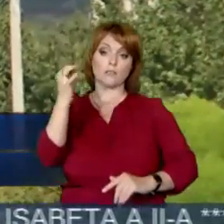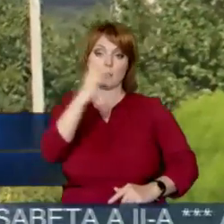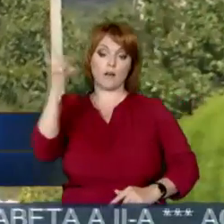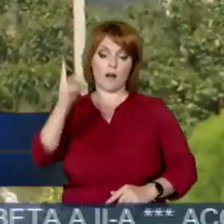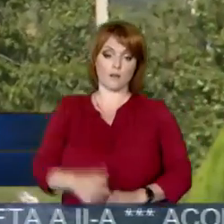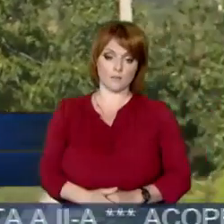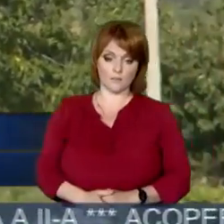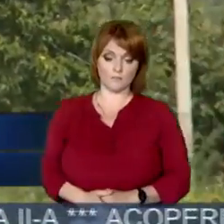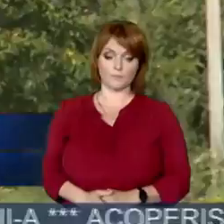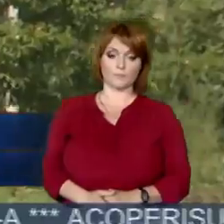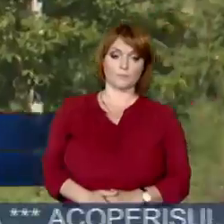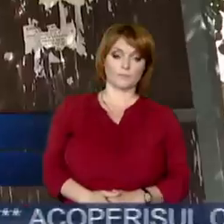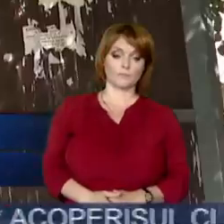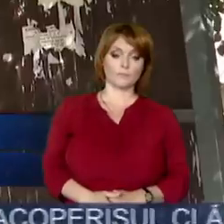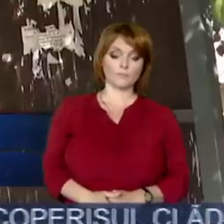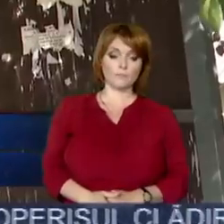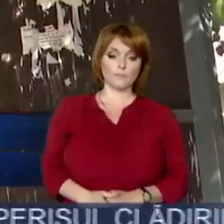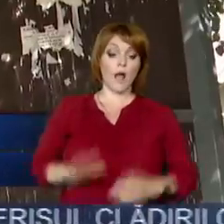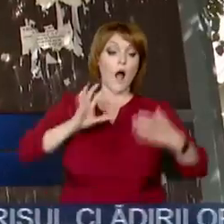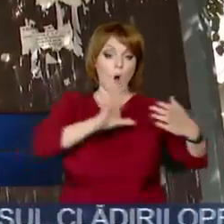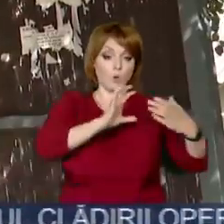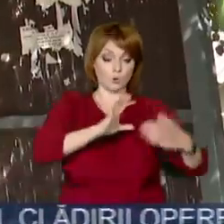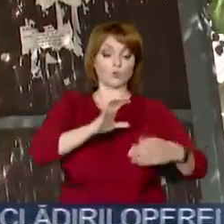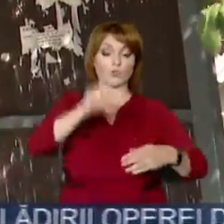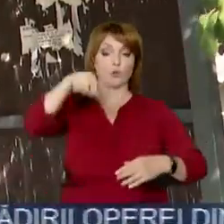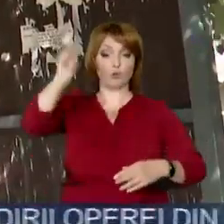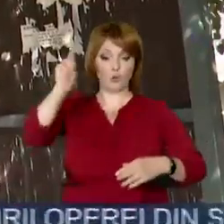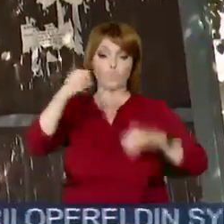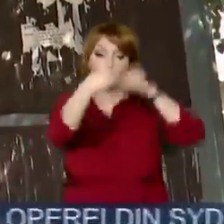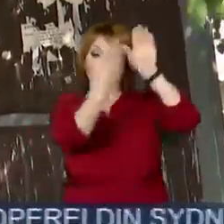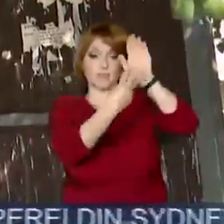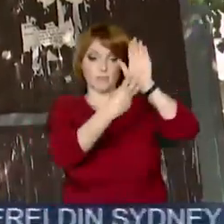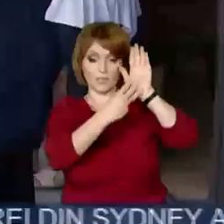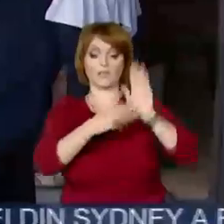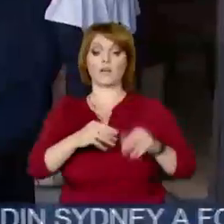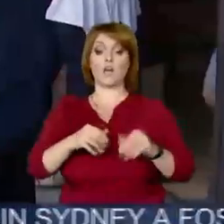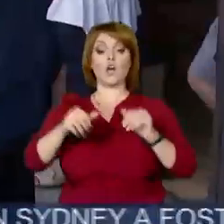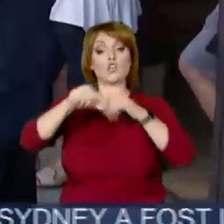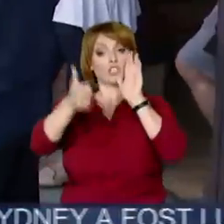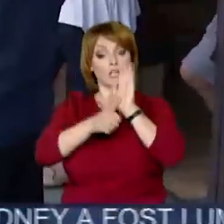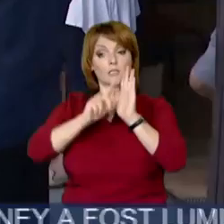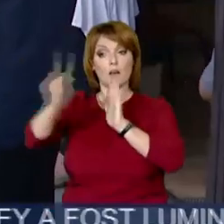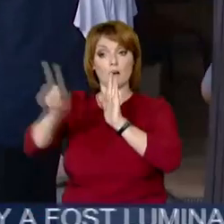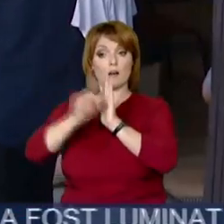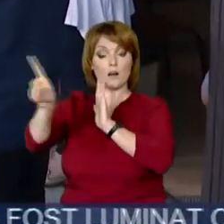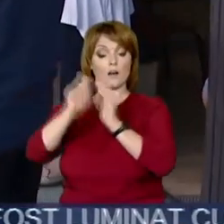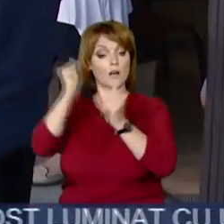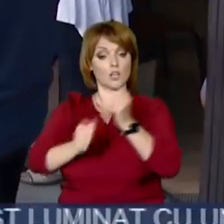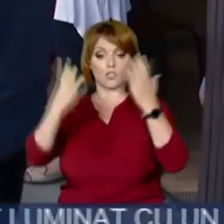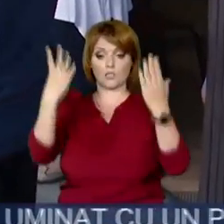strada Tineretului din orașul Sângera, iar autobuzul de pe ruta cu numărul 18 face peste 16 curse în fiecare zi.